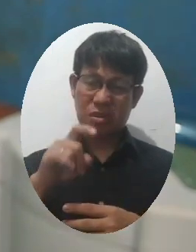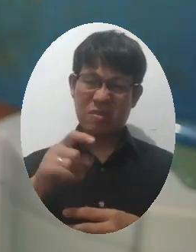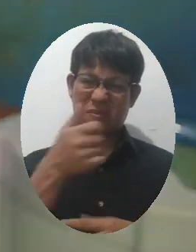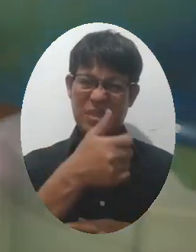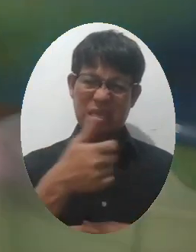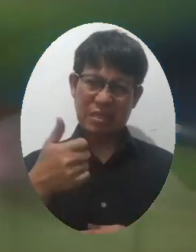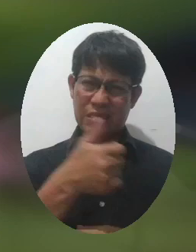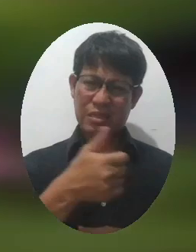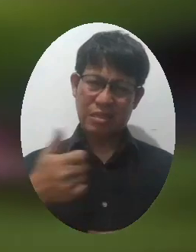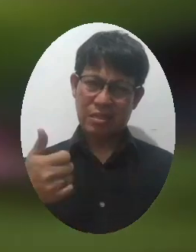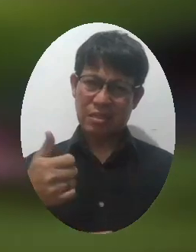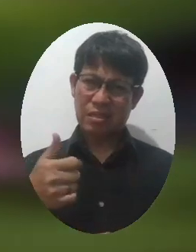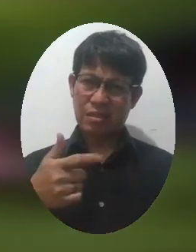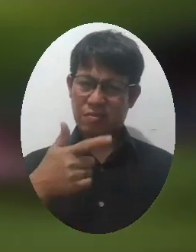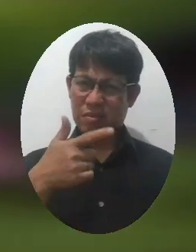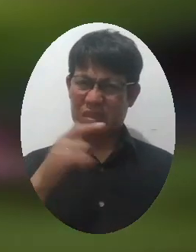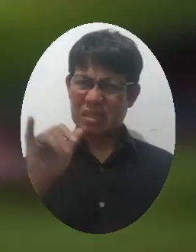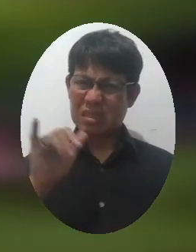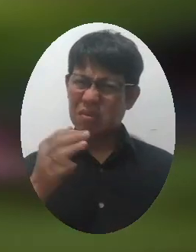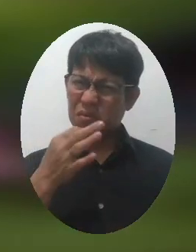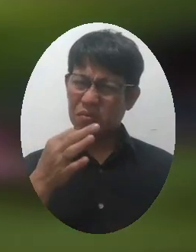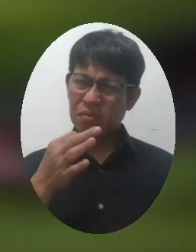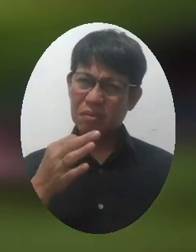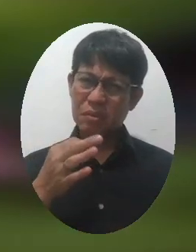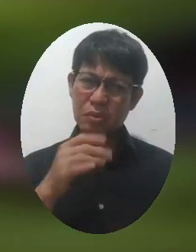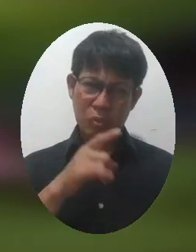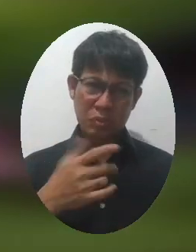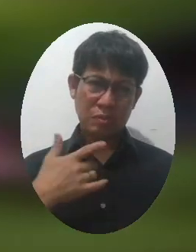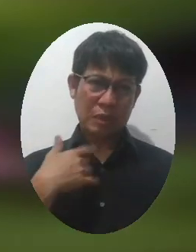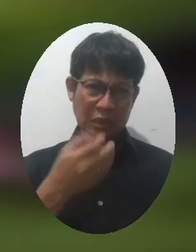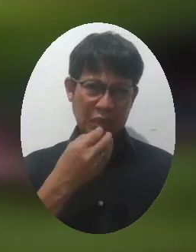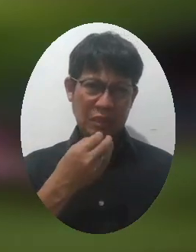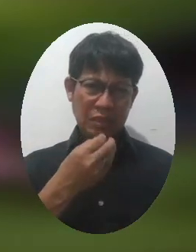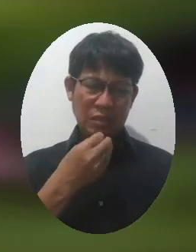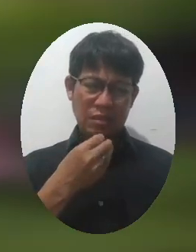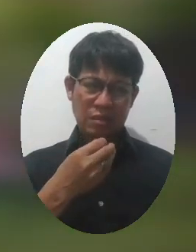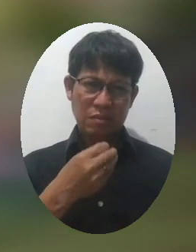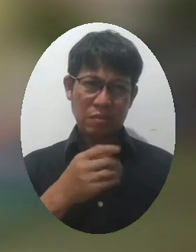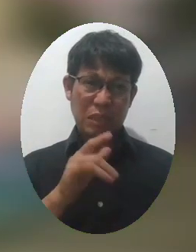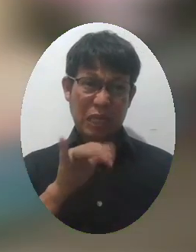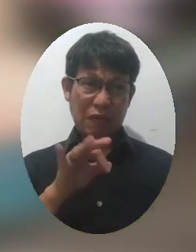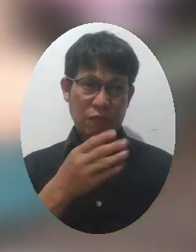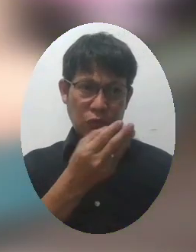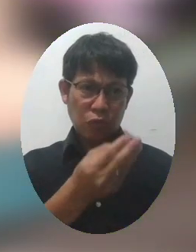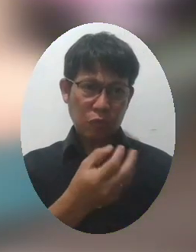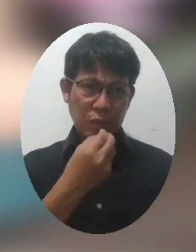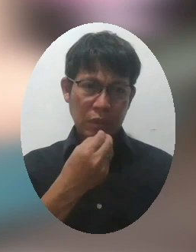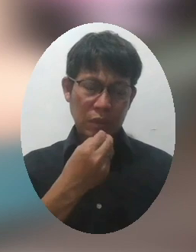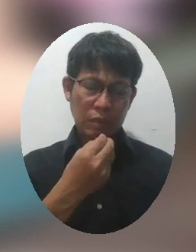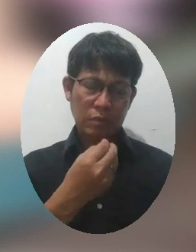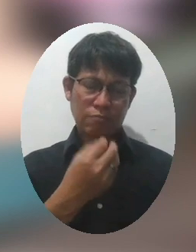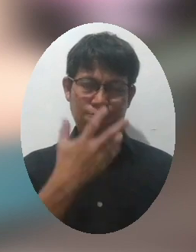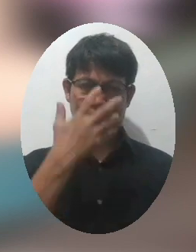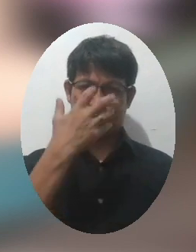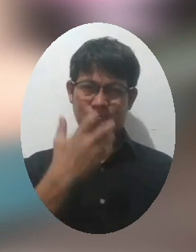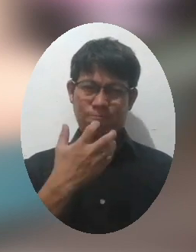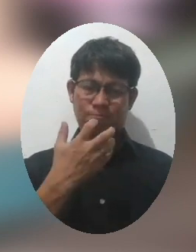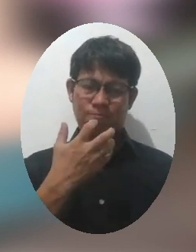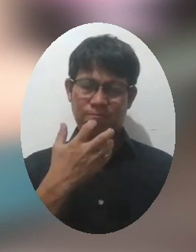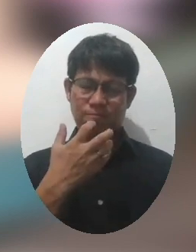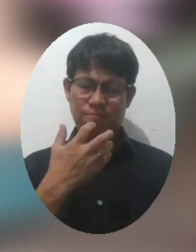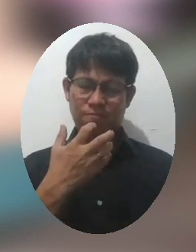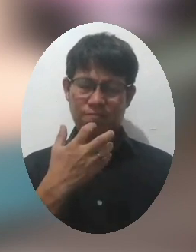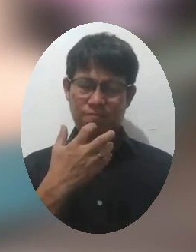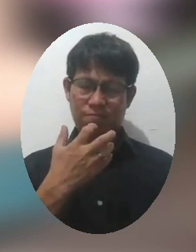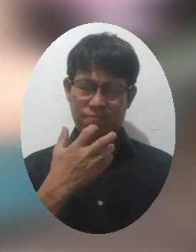namamasahe lang po kami. Pati sa pagkain niya, malakas po siya kumain. Nagwawala siya pag hindi